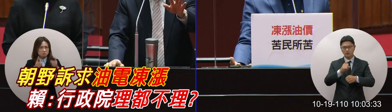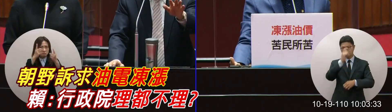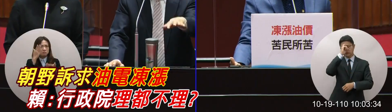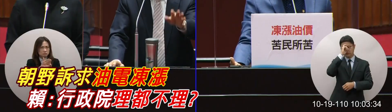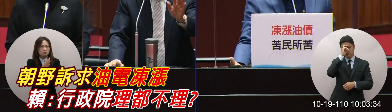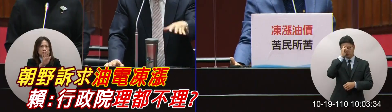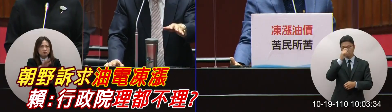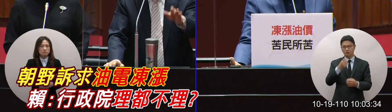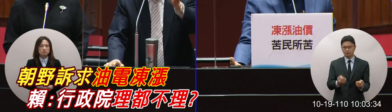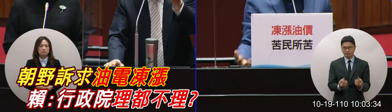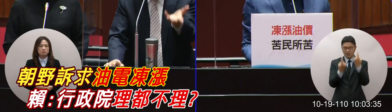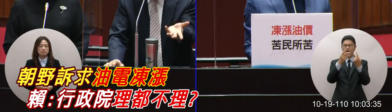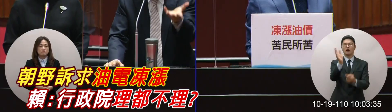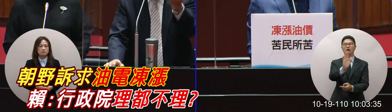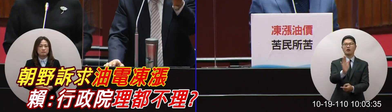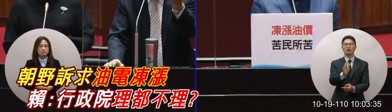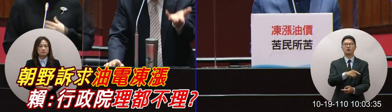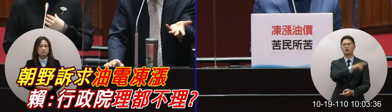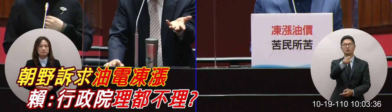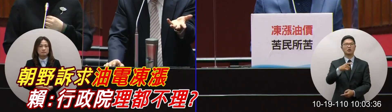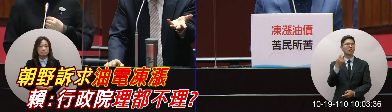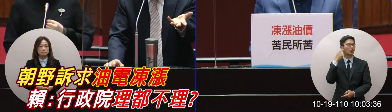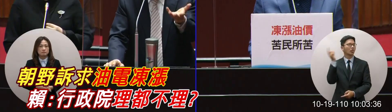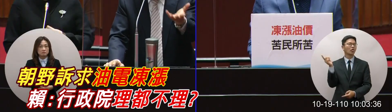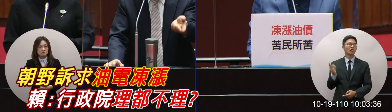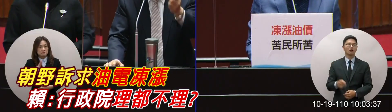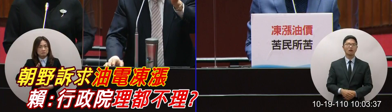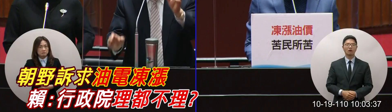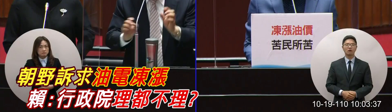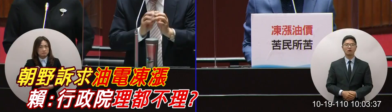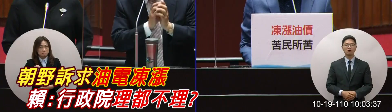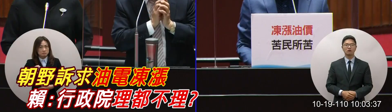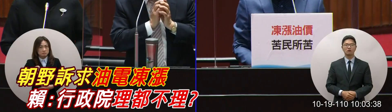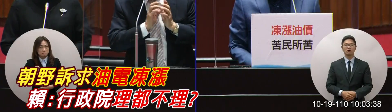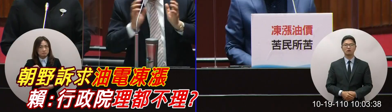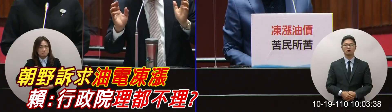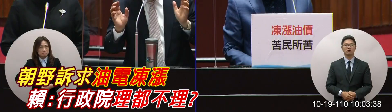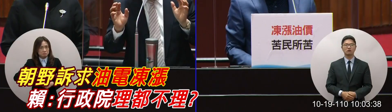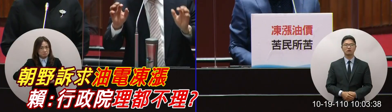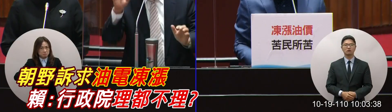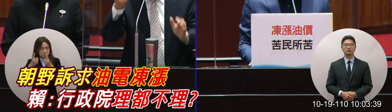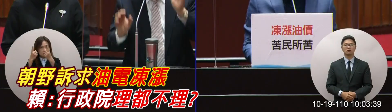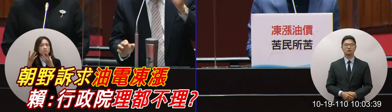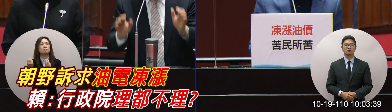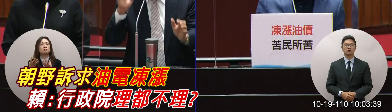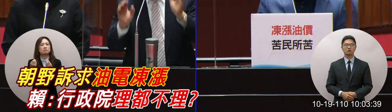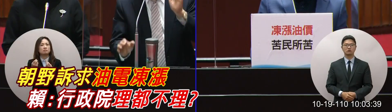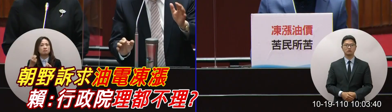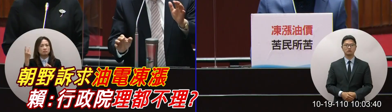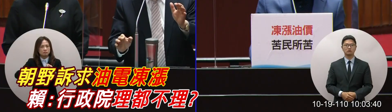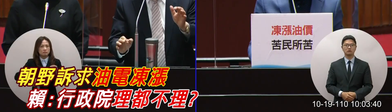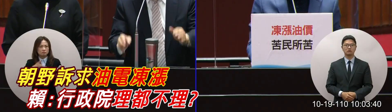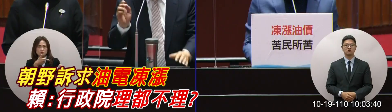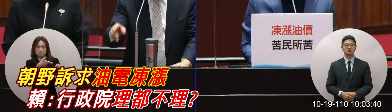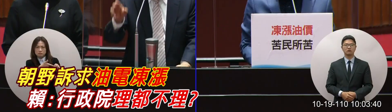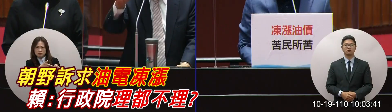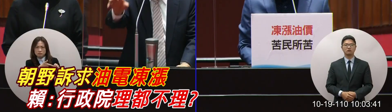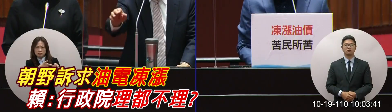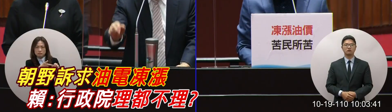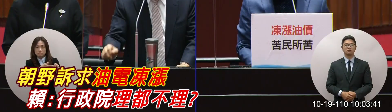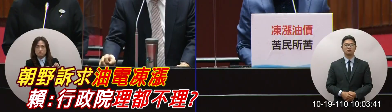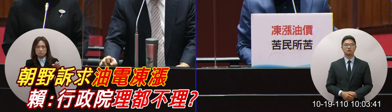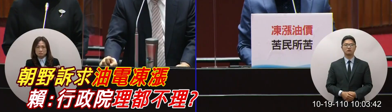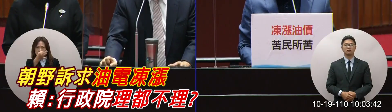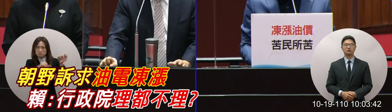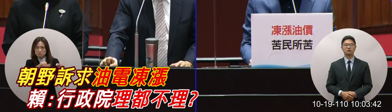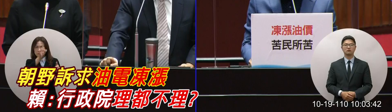啊！ 不会啦，委员，电价有动，有啊，油价因为十几年来已经有一个机制，我们就不给他